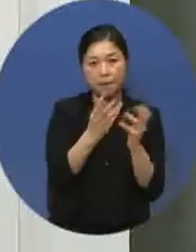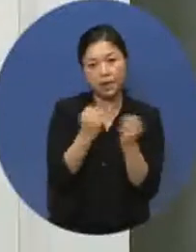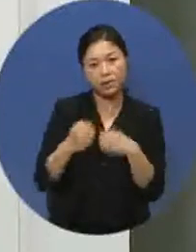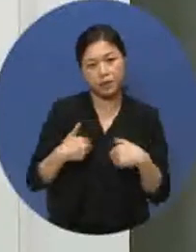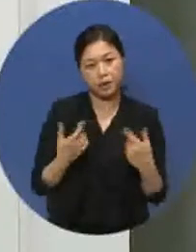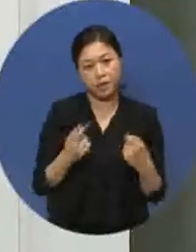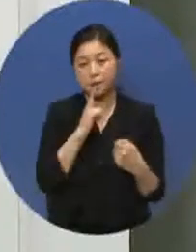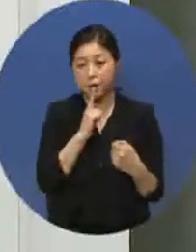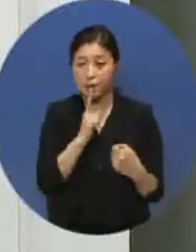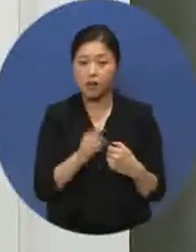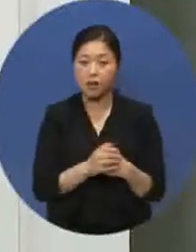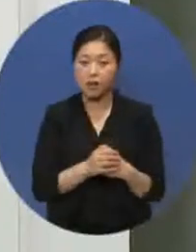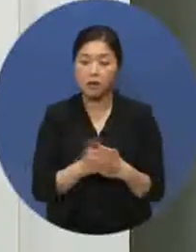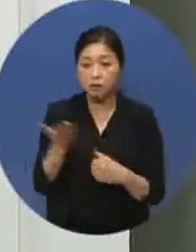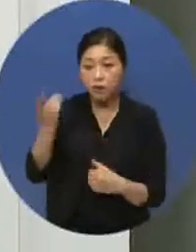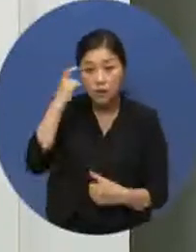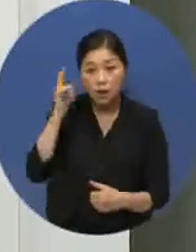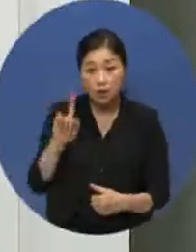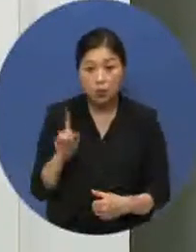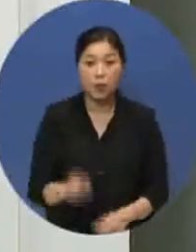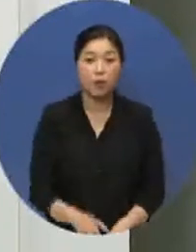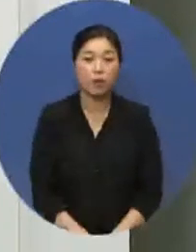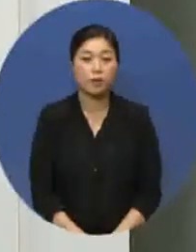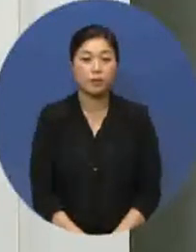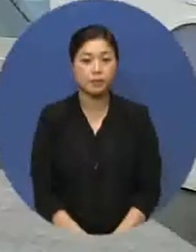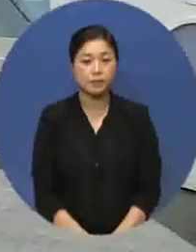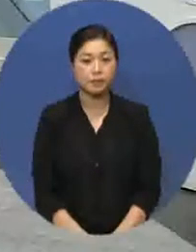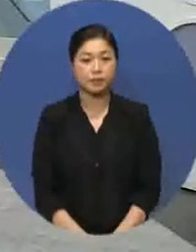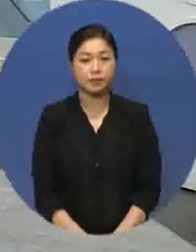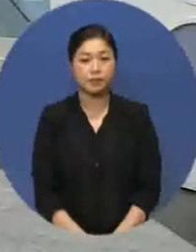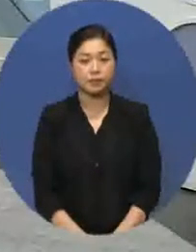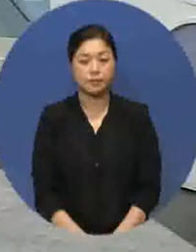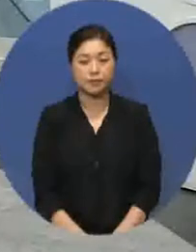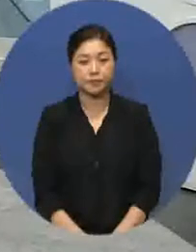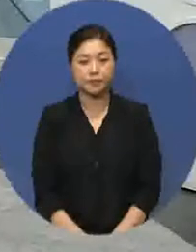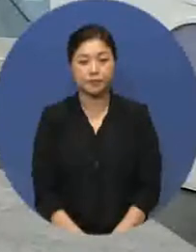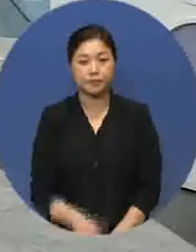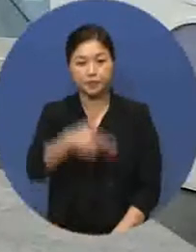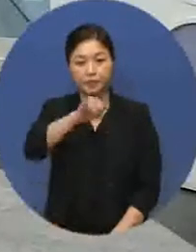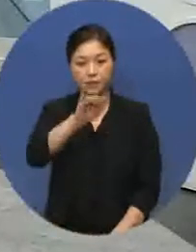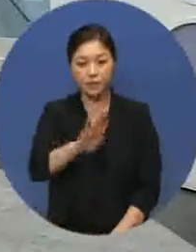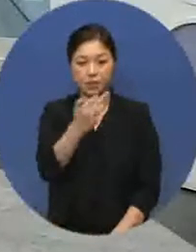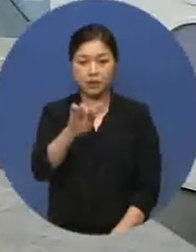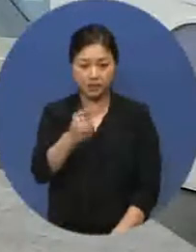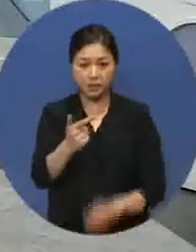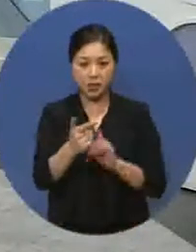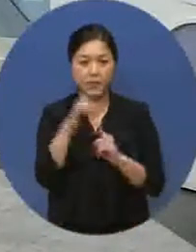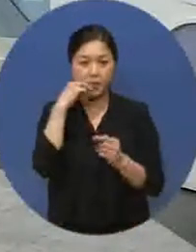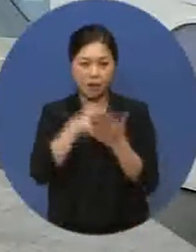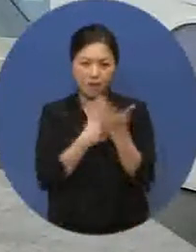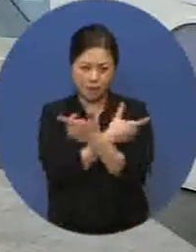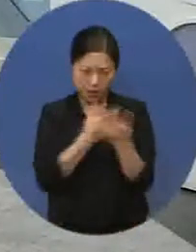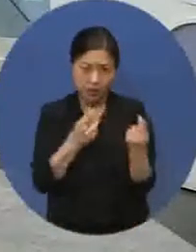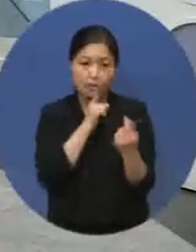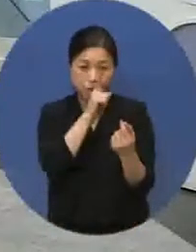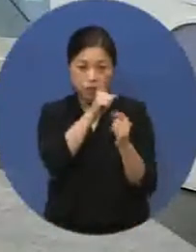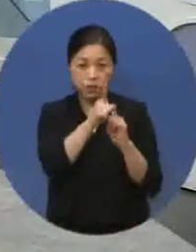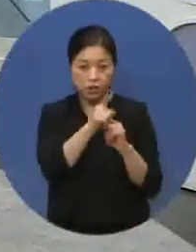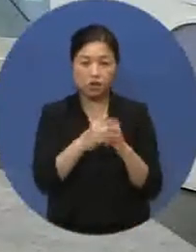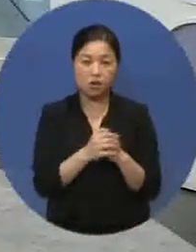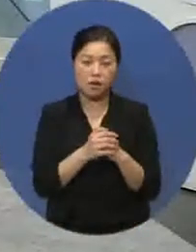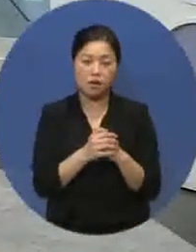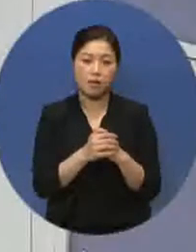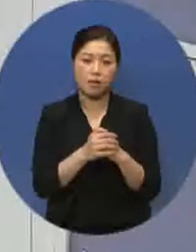하는데 어떻게 생각하십니까? 이제 집단 소송을 하는 것은 소액 다수의 피해자. 그러니까 한 사람